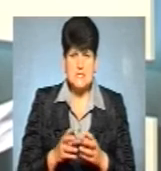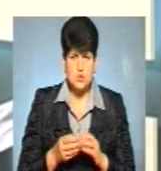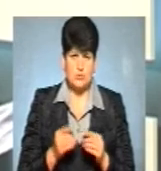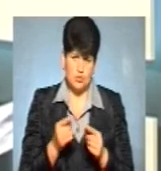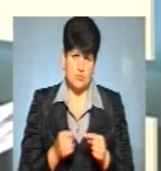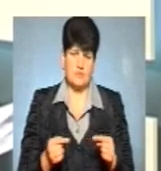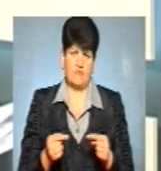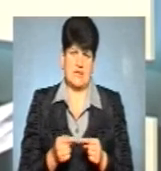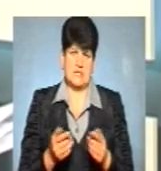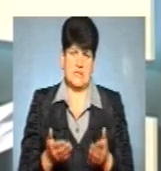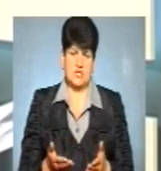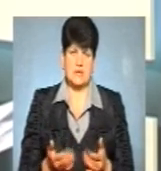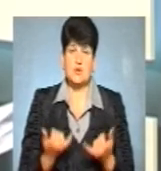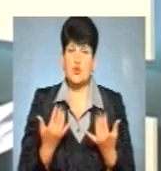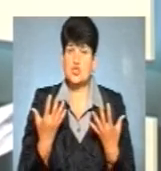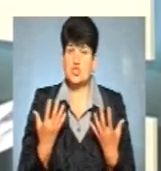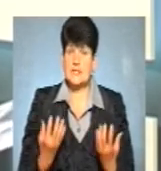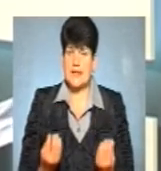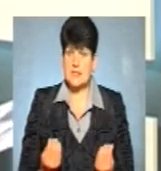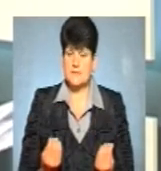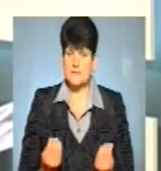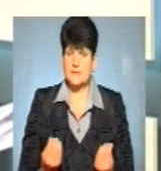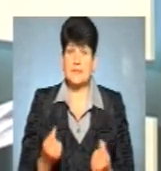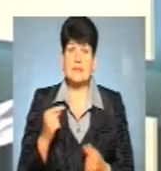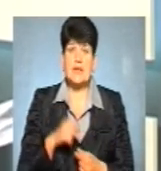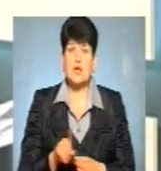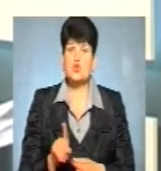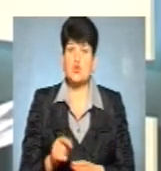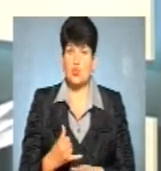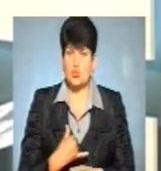визначені. На сьогоднішній день те, що у нас